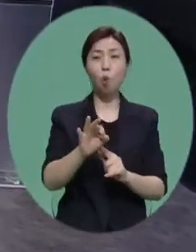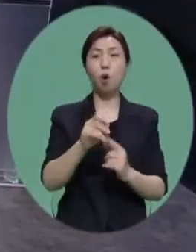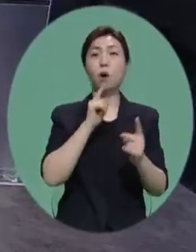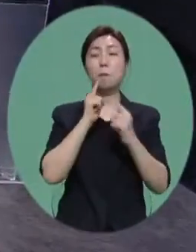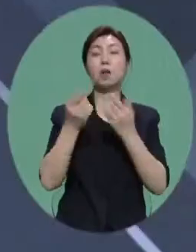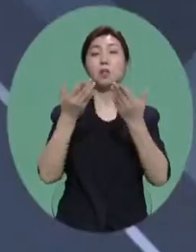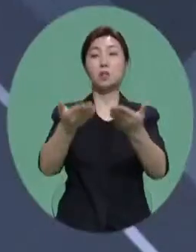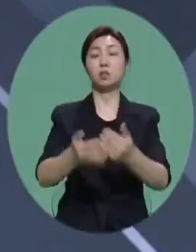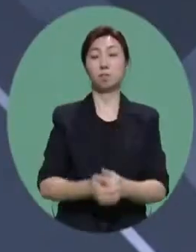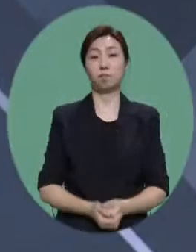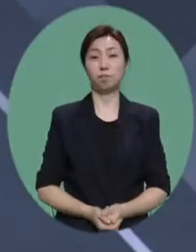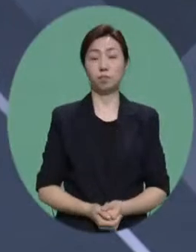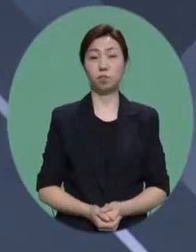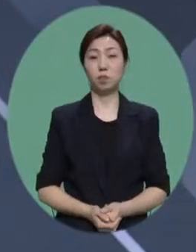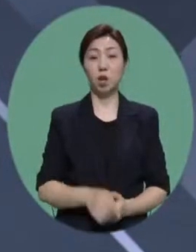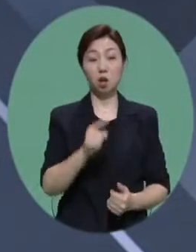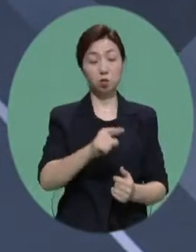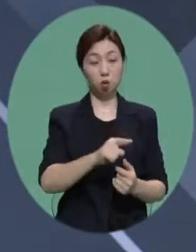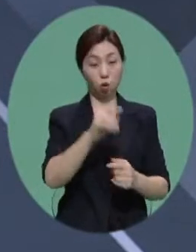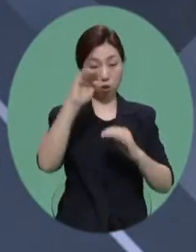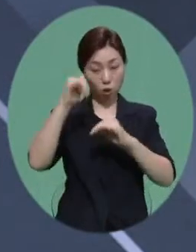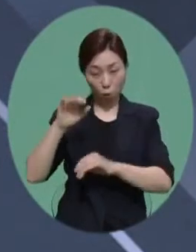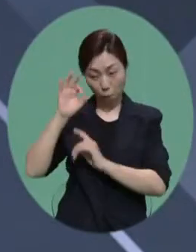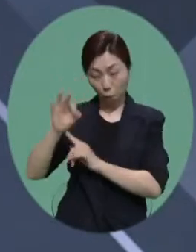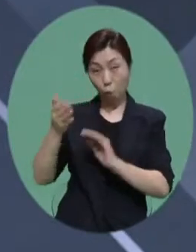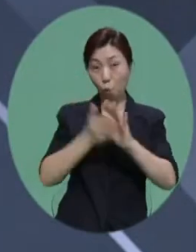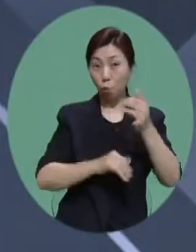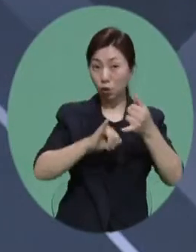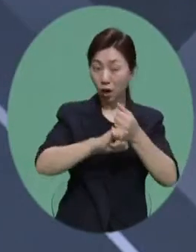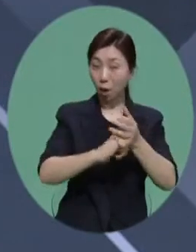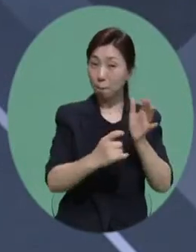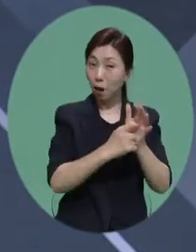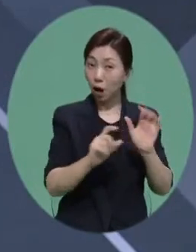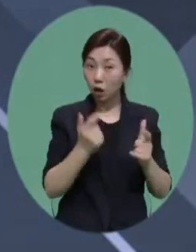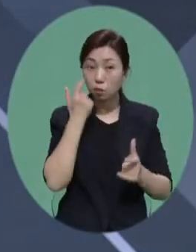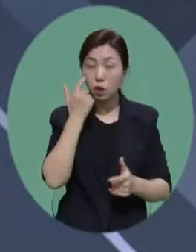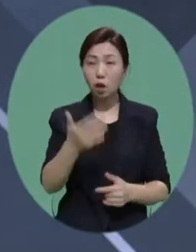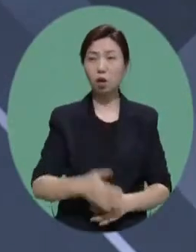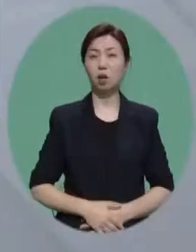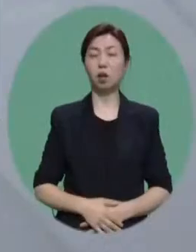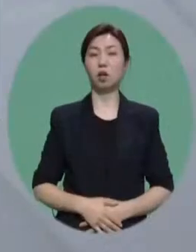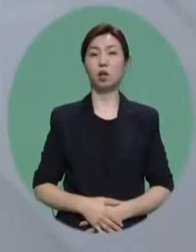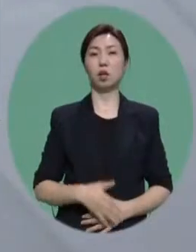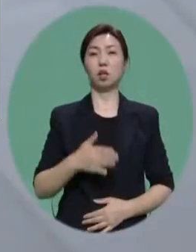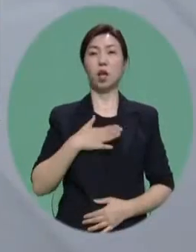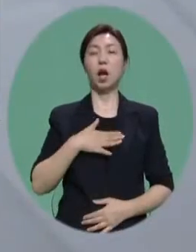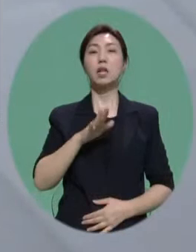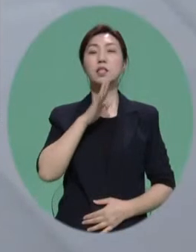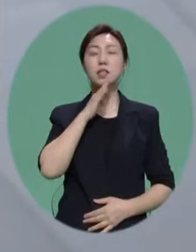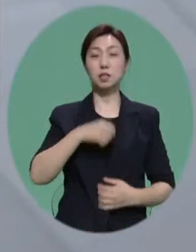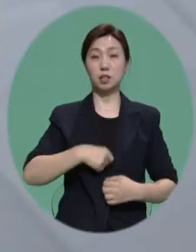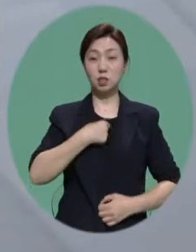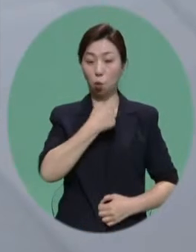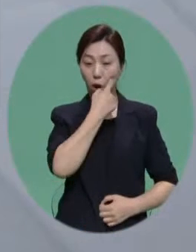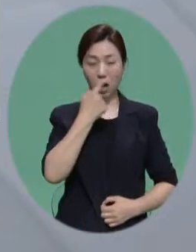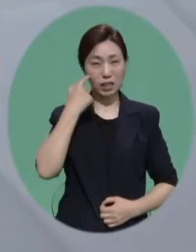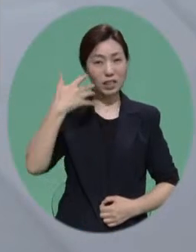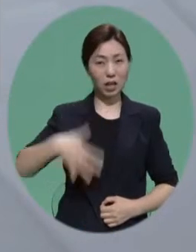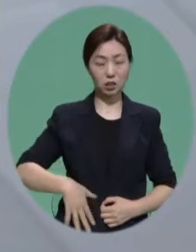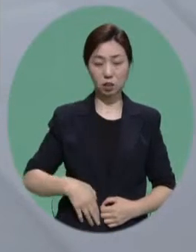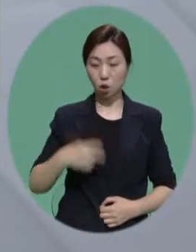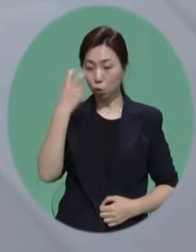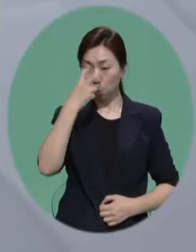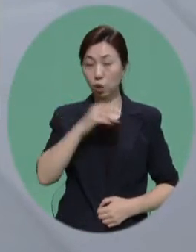말씀 이런 공약을 내세우고 신간 인가요 그 부분에 대해서 제가 사실 확인은 못했습니다 제 뭐 수사권이 있는 사람도